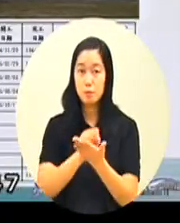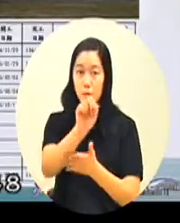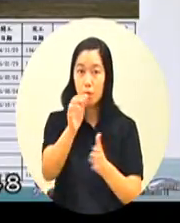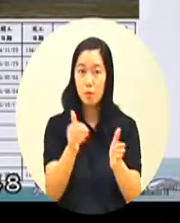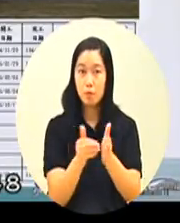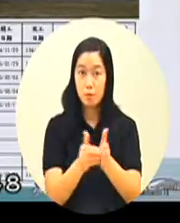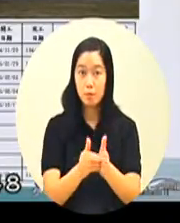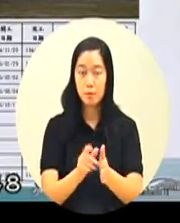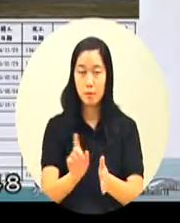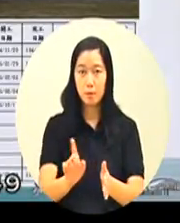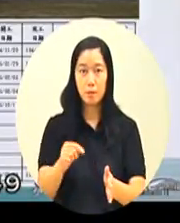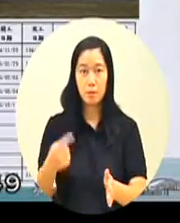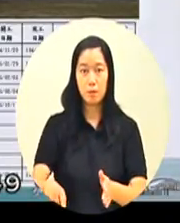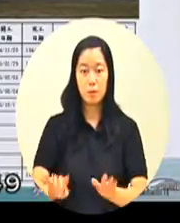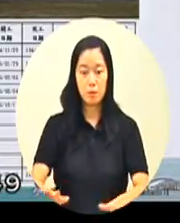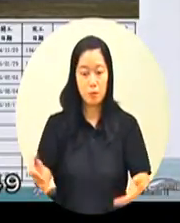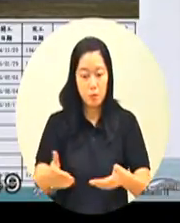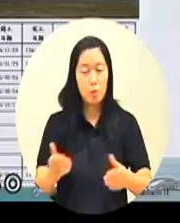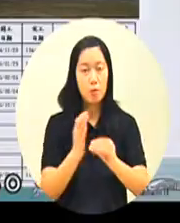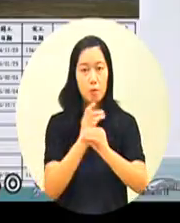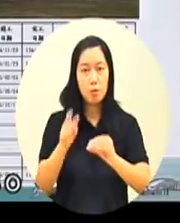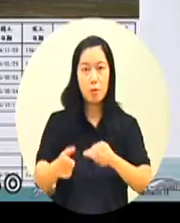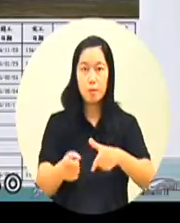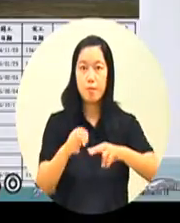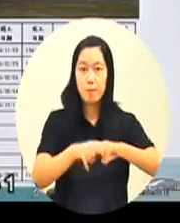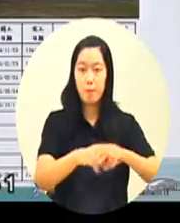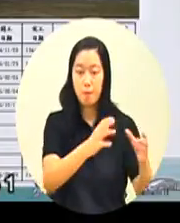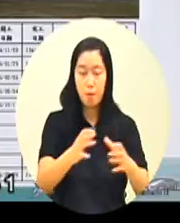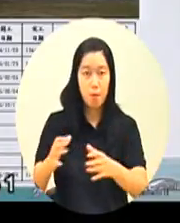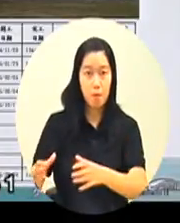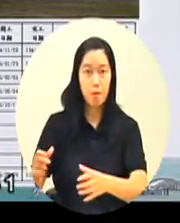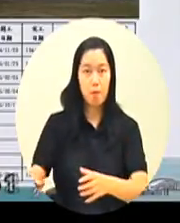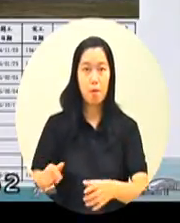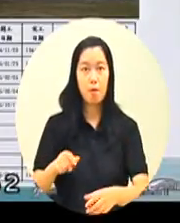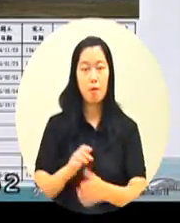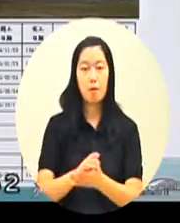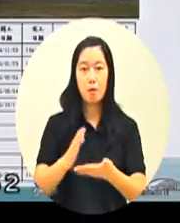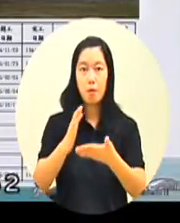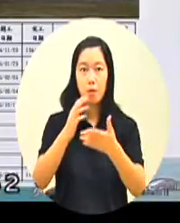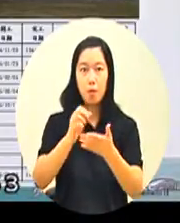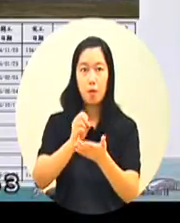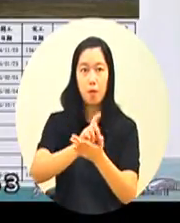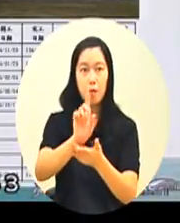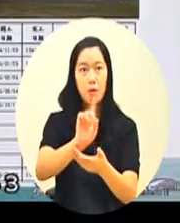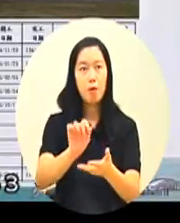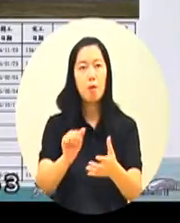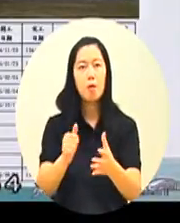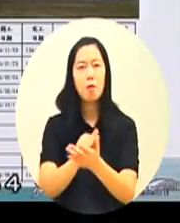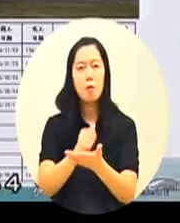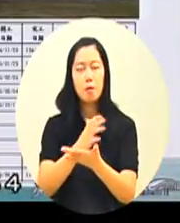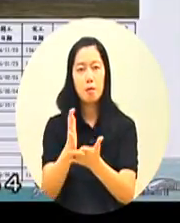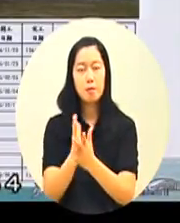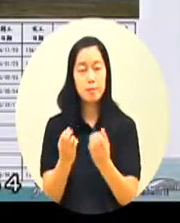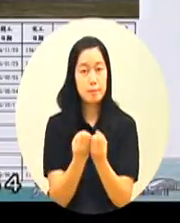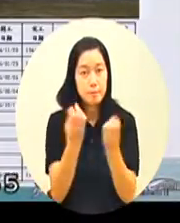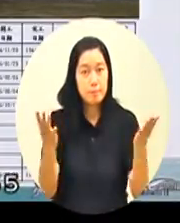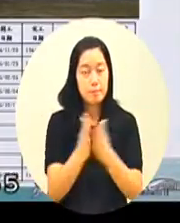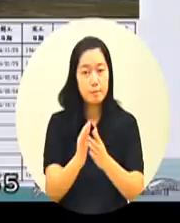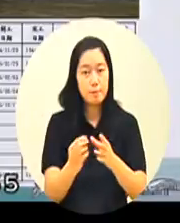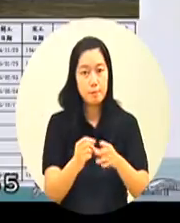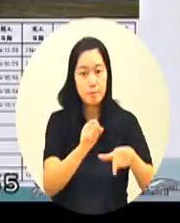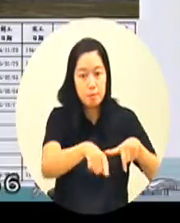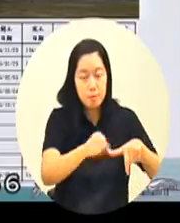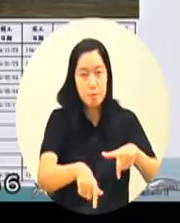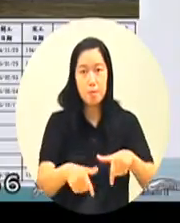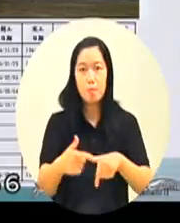在施工进行公共设施工程的，就是合发产业园区。那合发产业园区在去年的12月4号正式开始